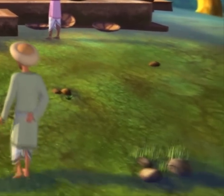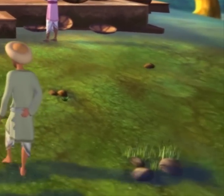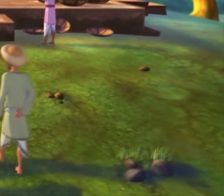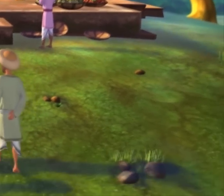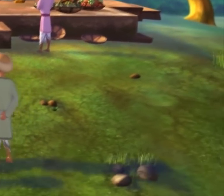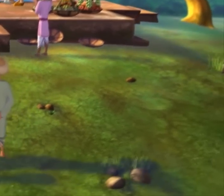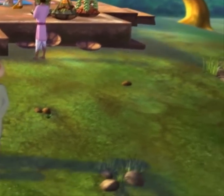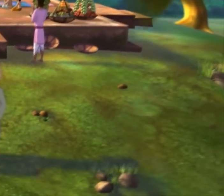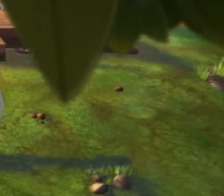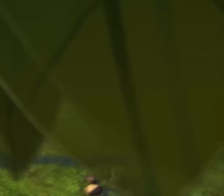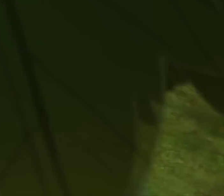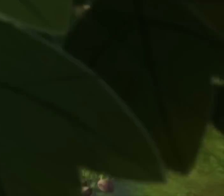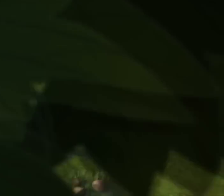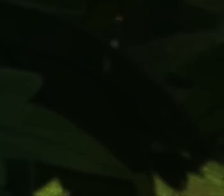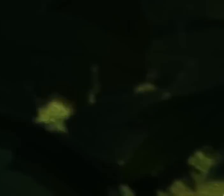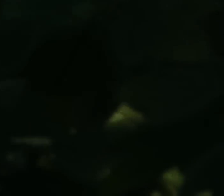आगस्त्यायुधपुत्रमित्रसहस्रात्यै स्वकैर्वाहनैः